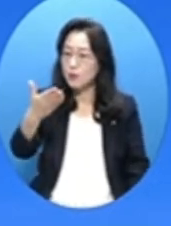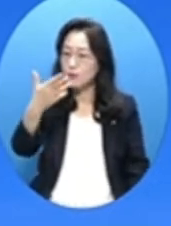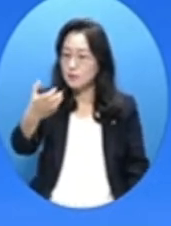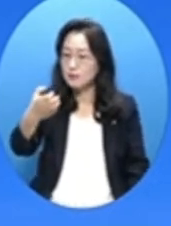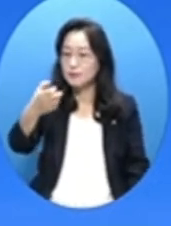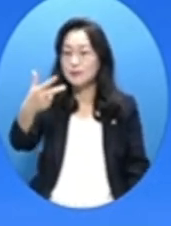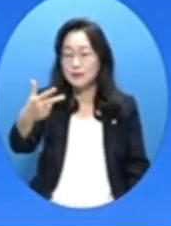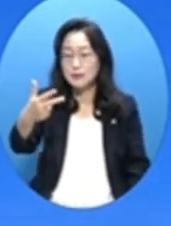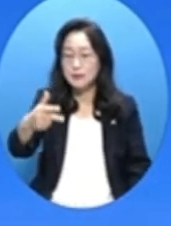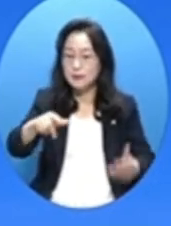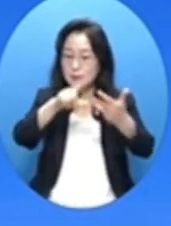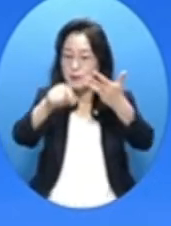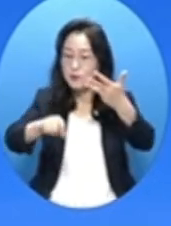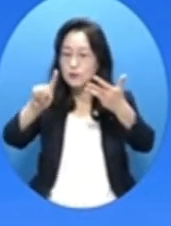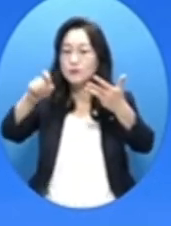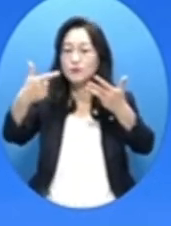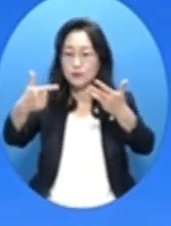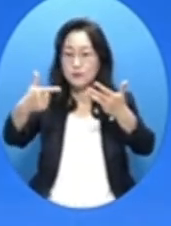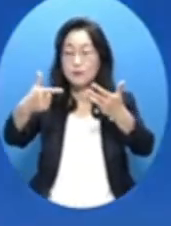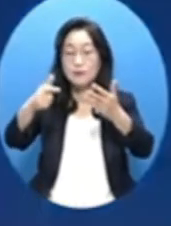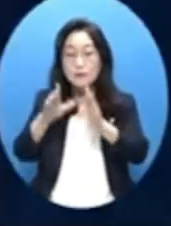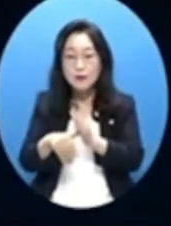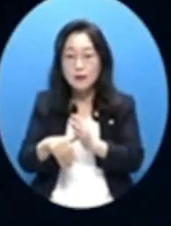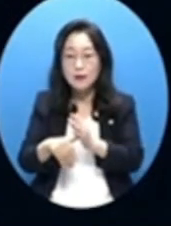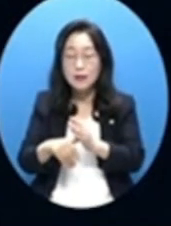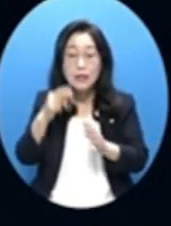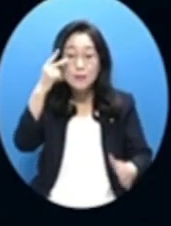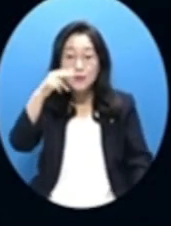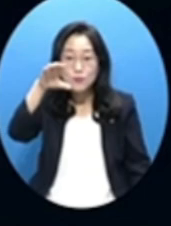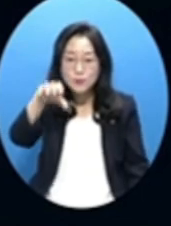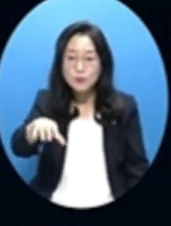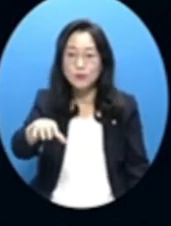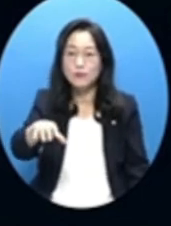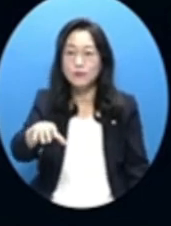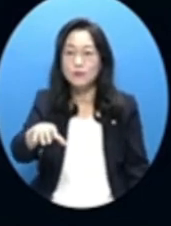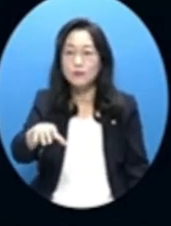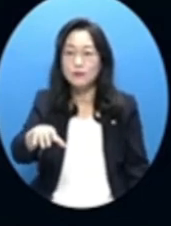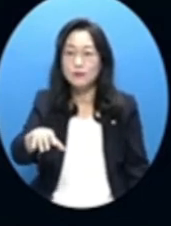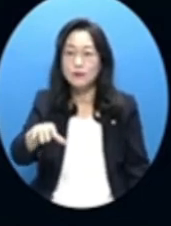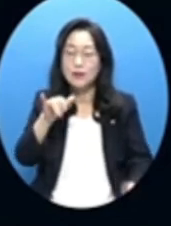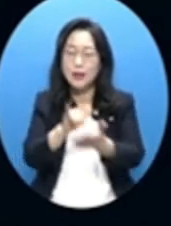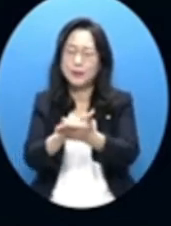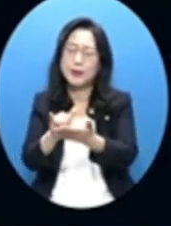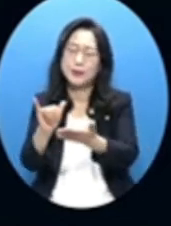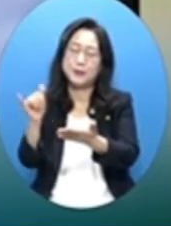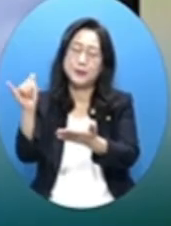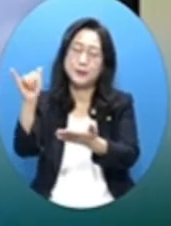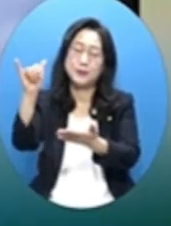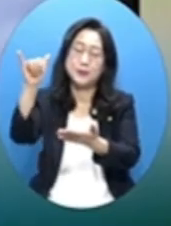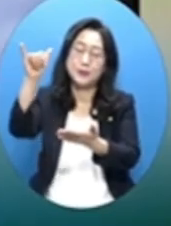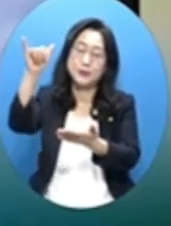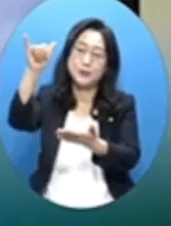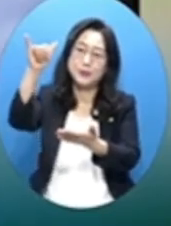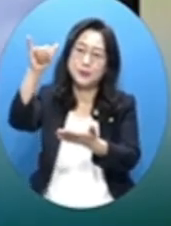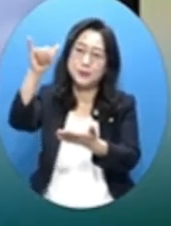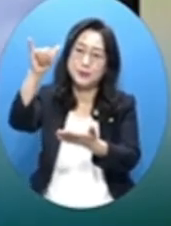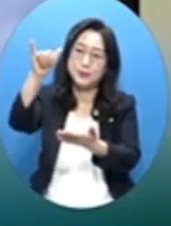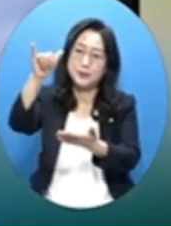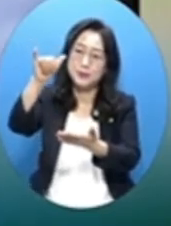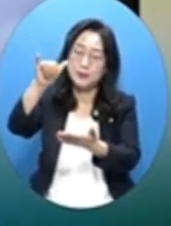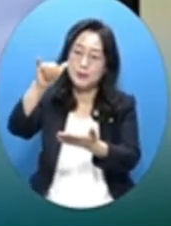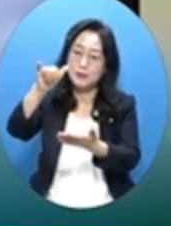1987년 8월 16일 미국 디트로이트에서 비행기가 노스웨어 항공사